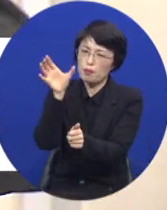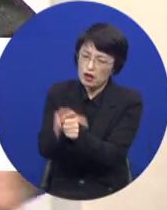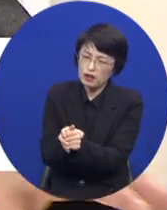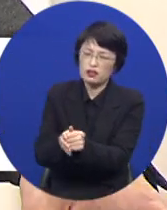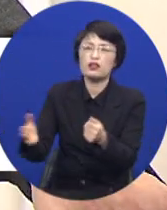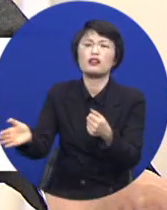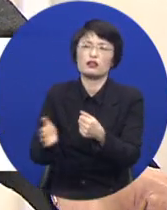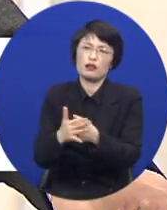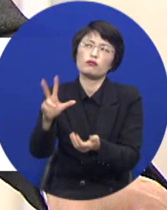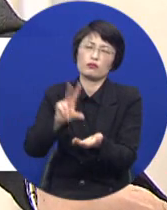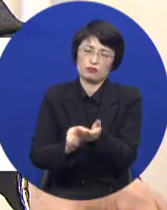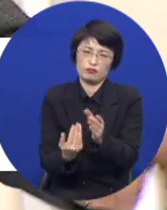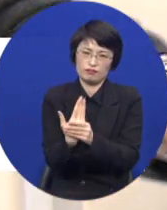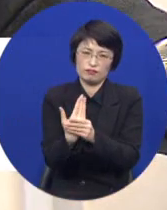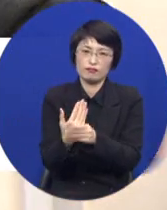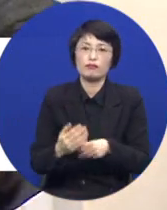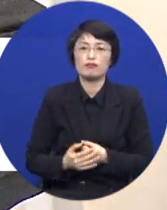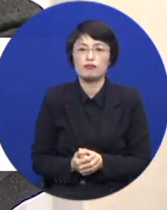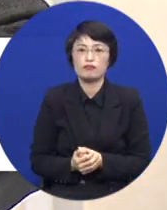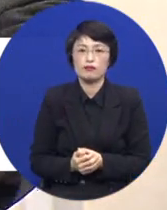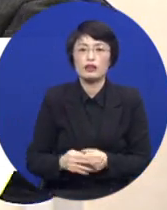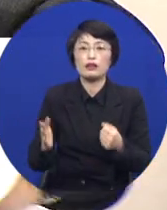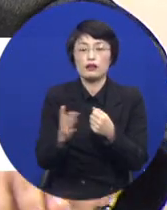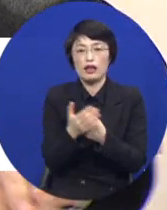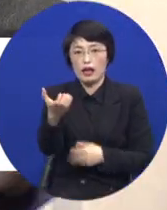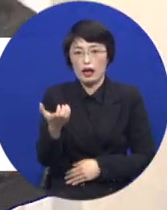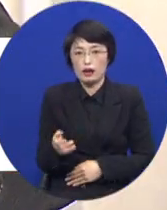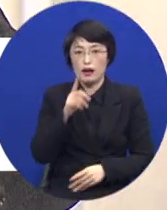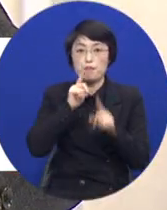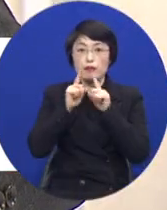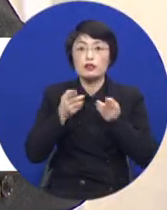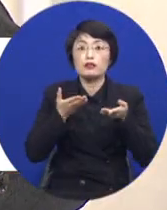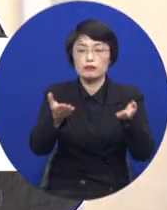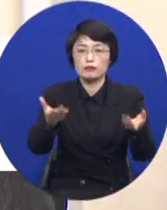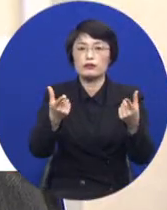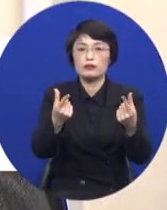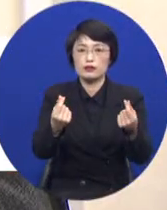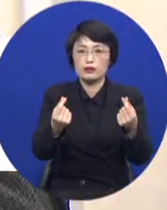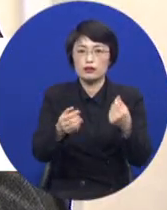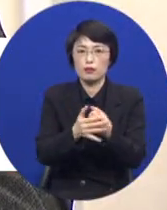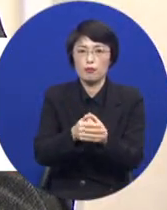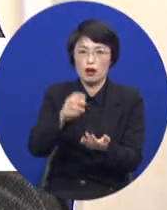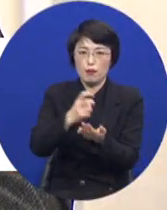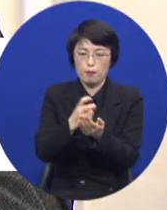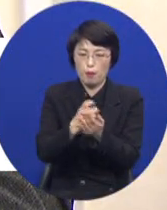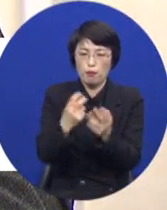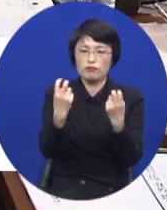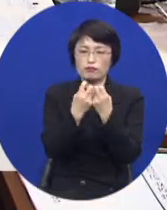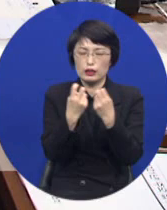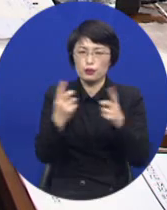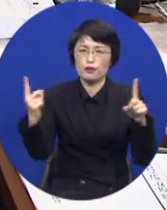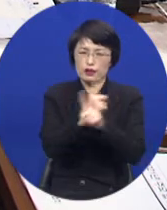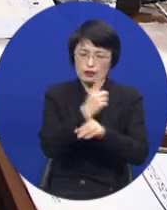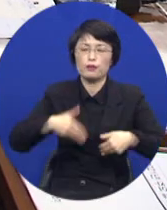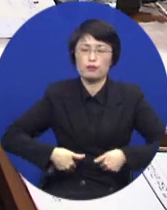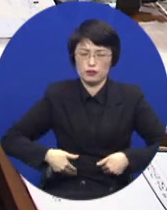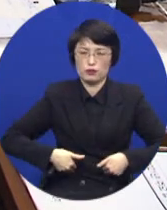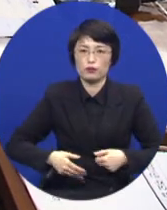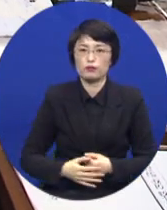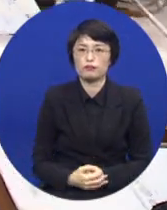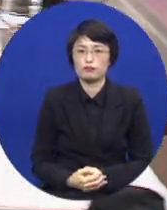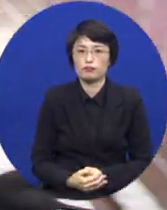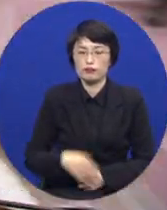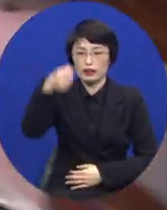생겨서 * 아까도 말씀드렸지만 법제도 개선을 해야 될 것 같아요 카지노